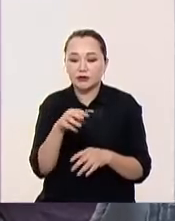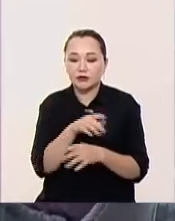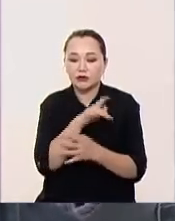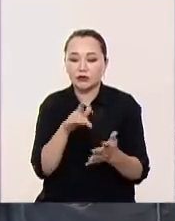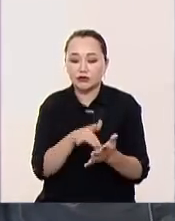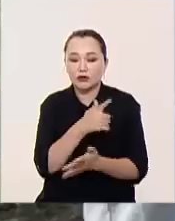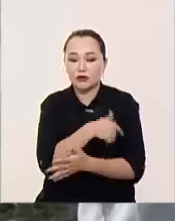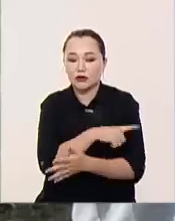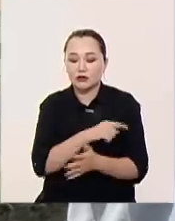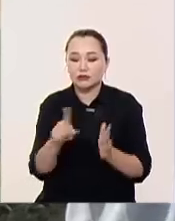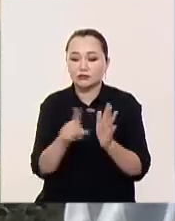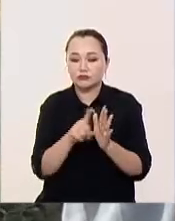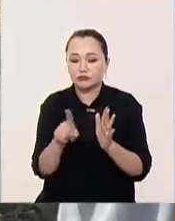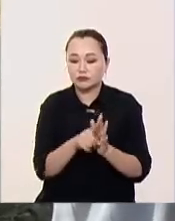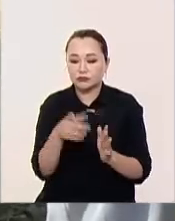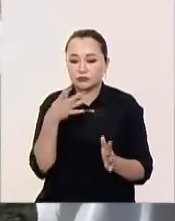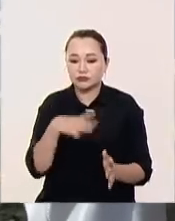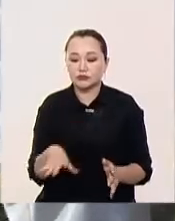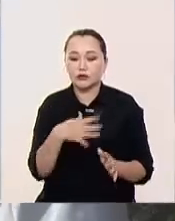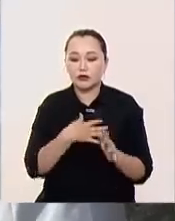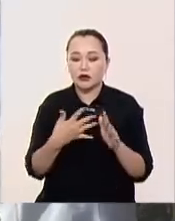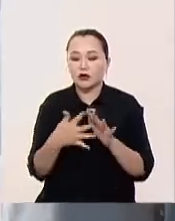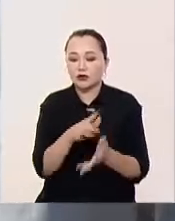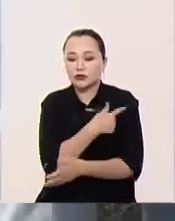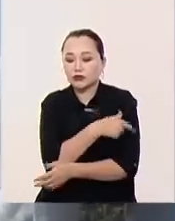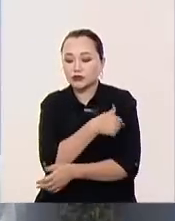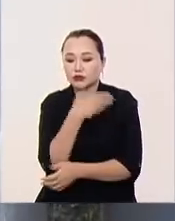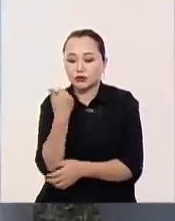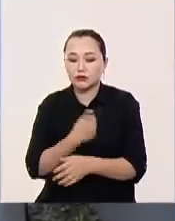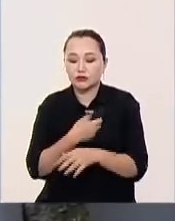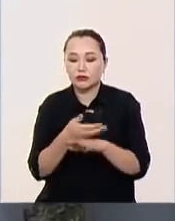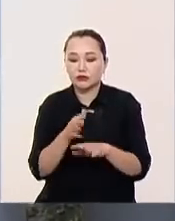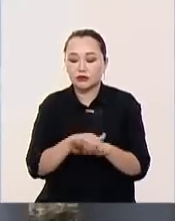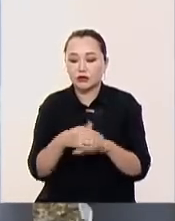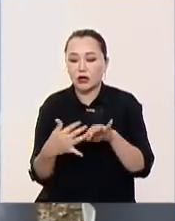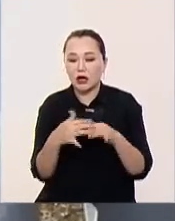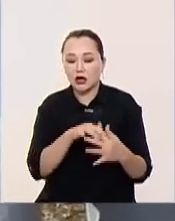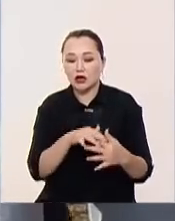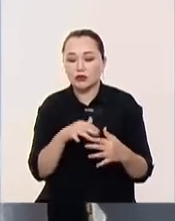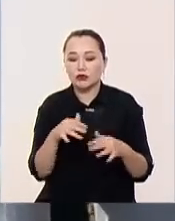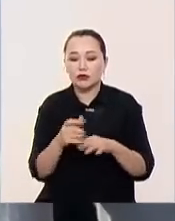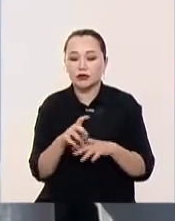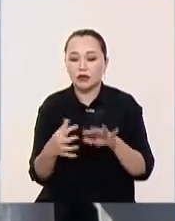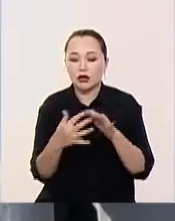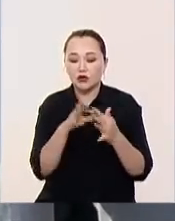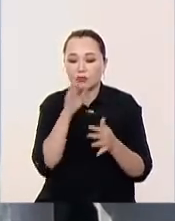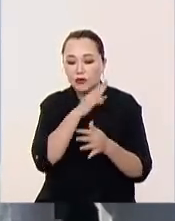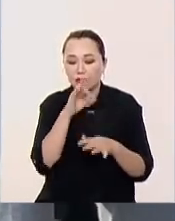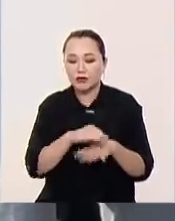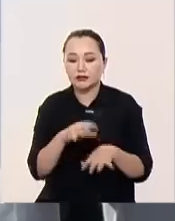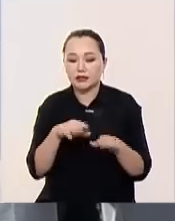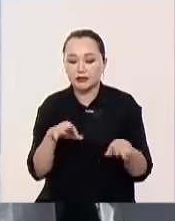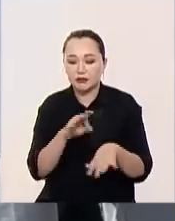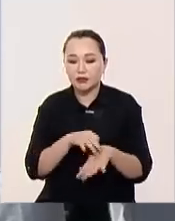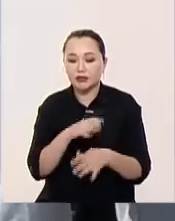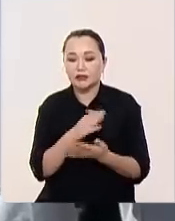баруға мәжбүр. Мына ауылымызда бізде дәрігер жоқ. Біз ең қалған ауылымыз. Ауру аналар бар, ауру балалар бар. Қазір